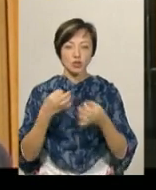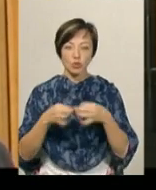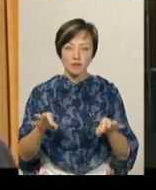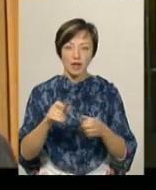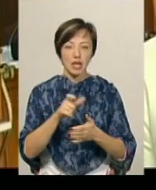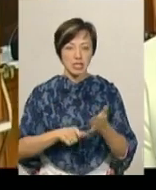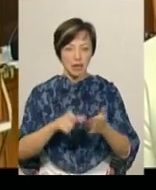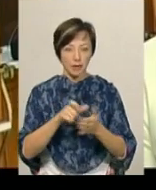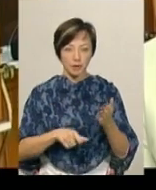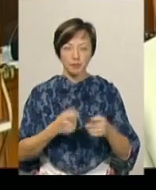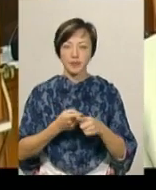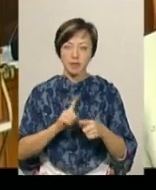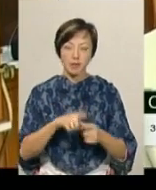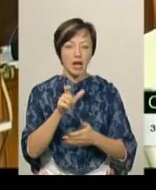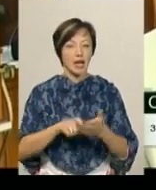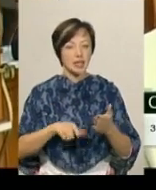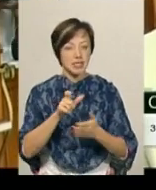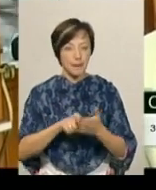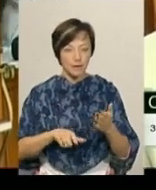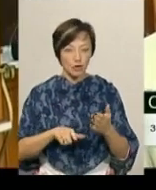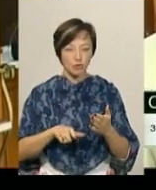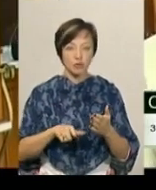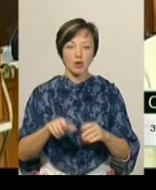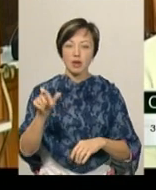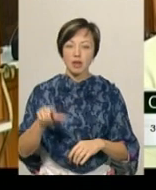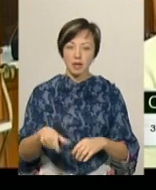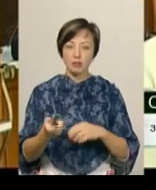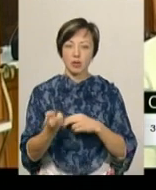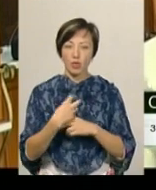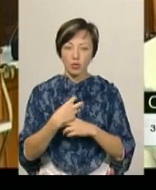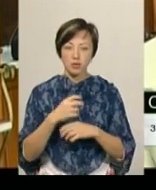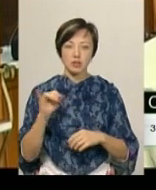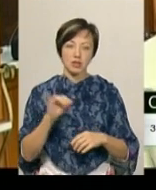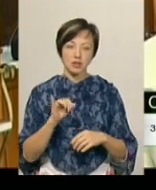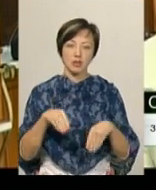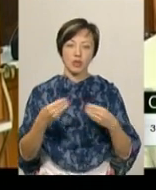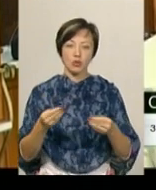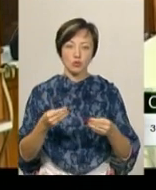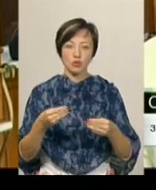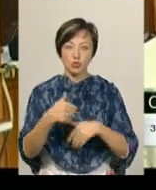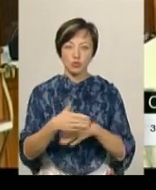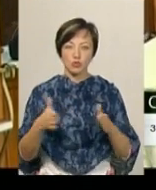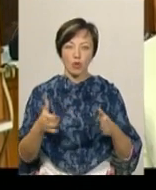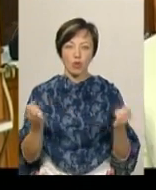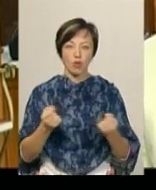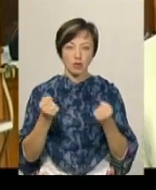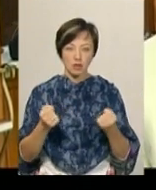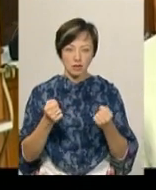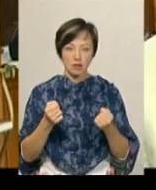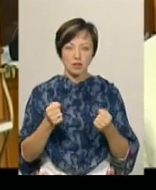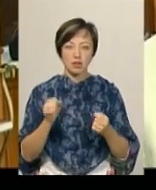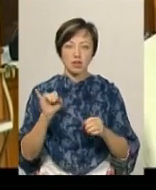та рецептом. З цим рецептом клієнт підходить, йому видають сумку-холодильник